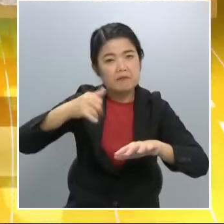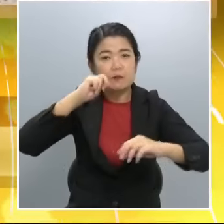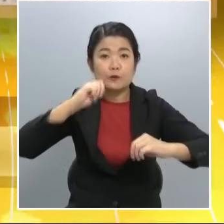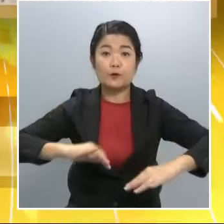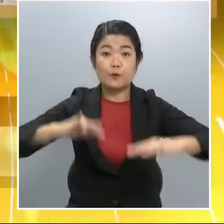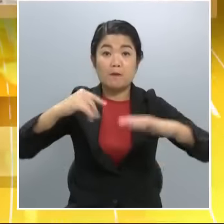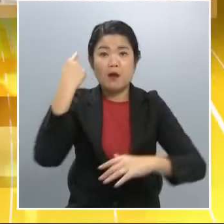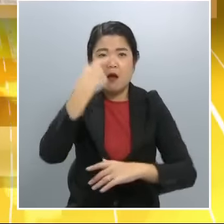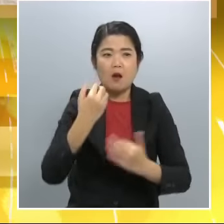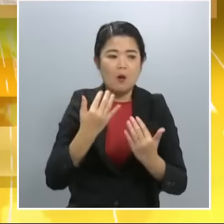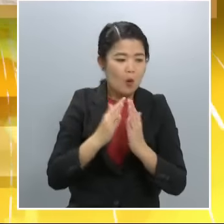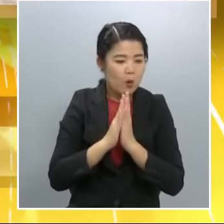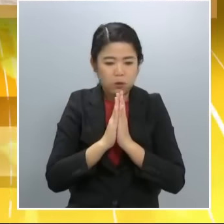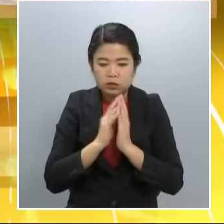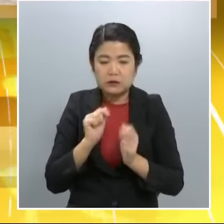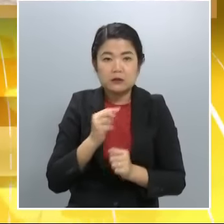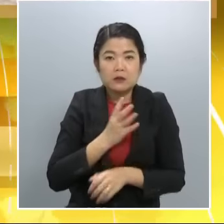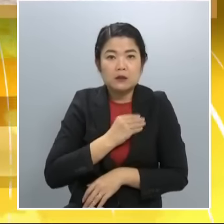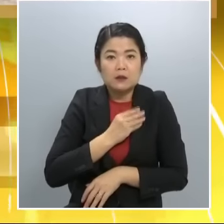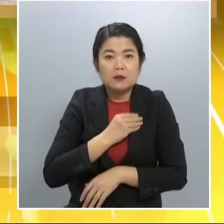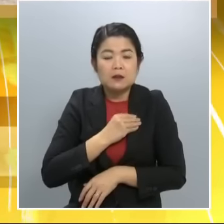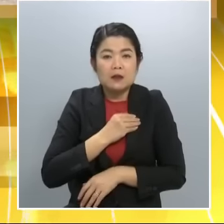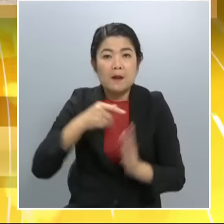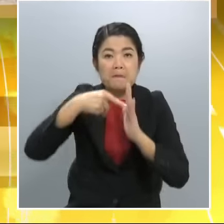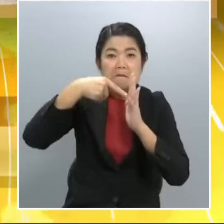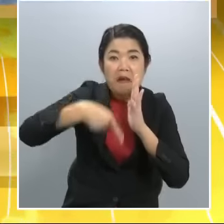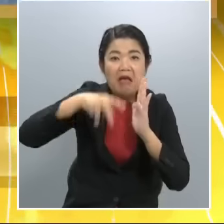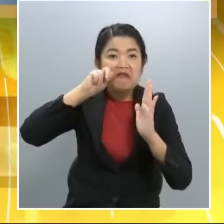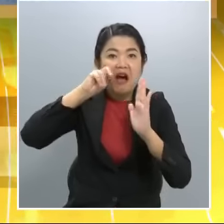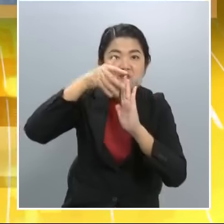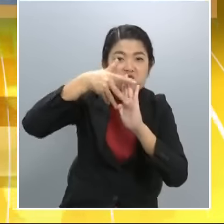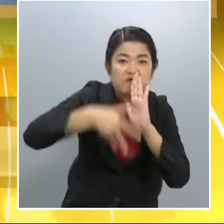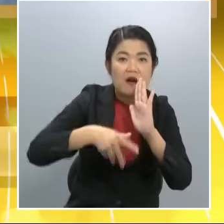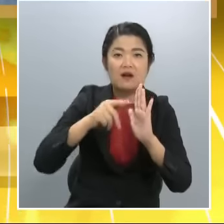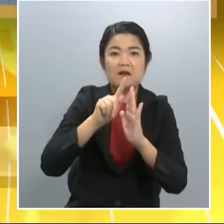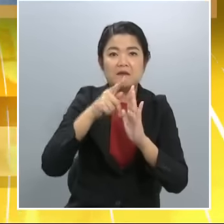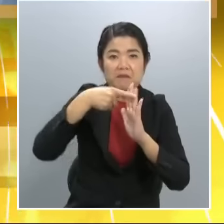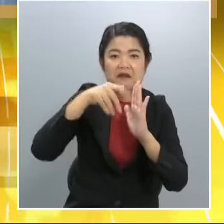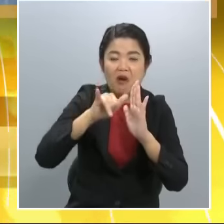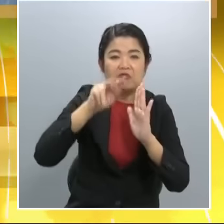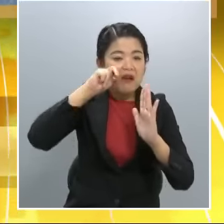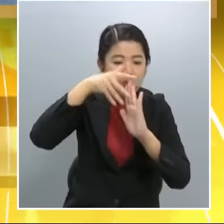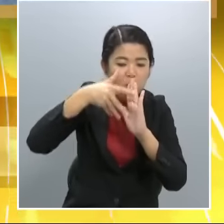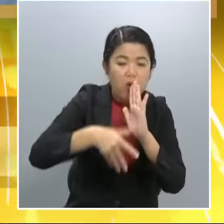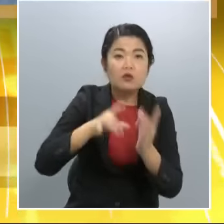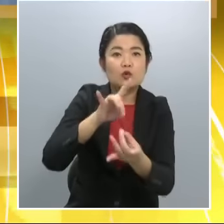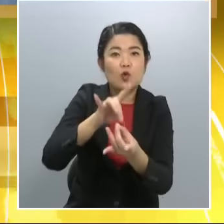รอลุ้นน้ำจากแพร่แล้วก็น้ำจากพะเยามันจะมาที่นี่นี่เฝ้าระวังทำงานกับ